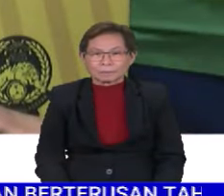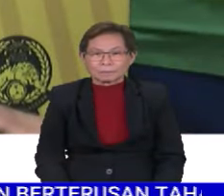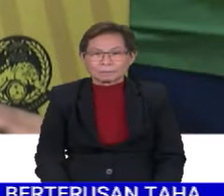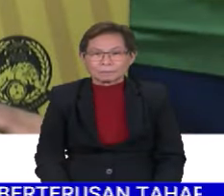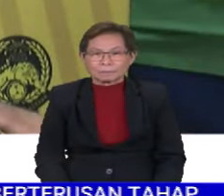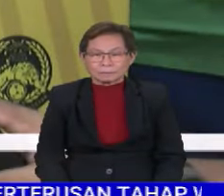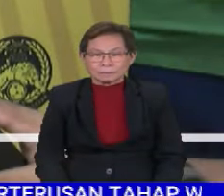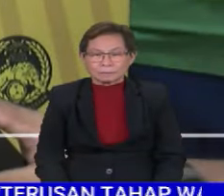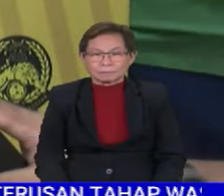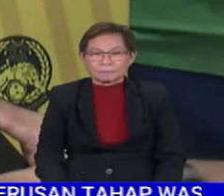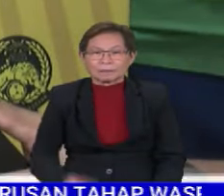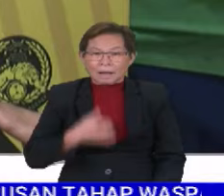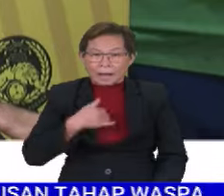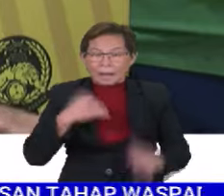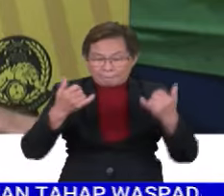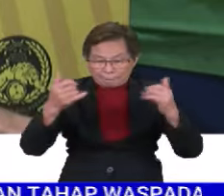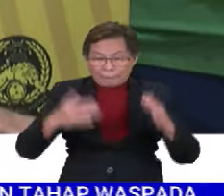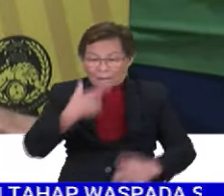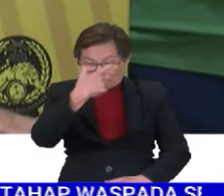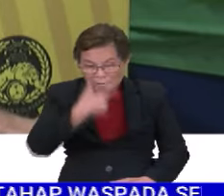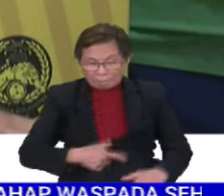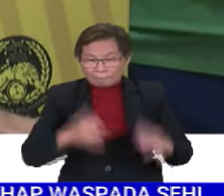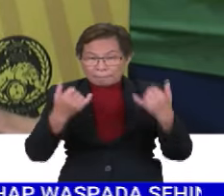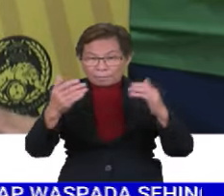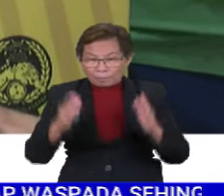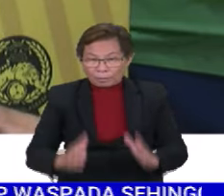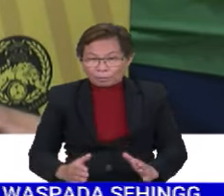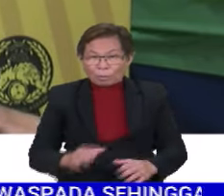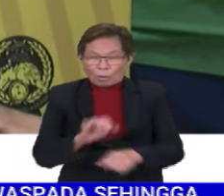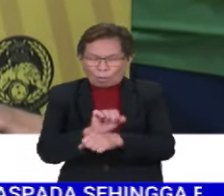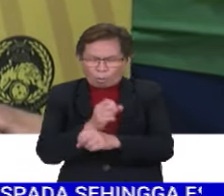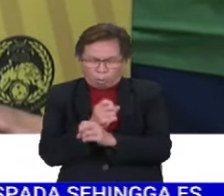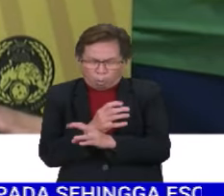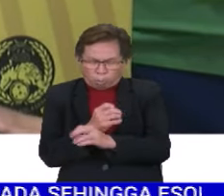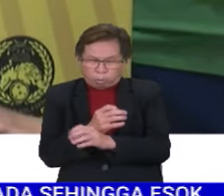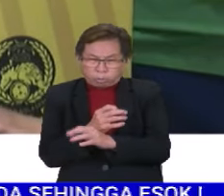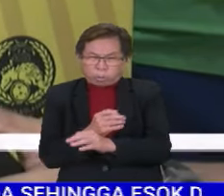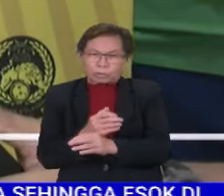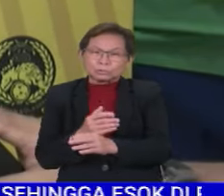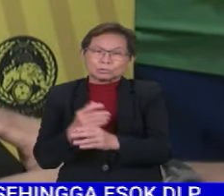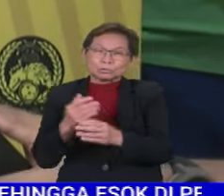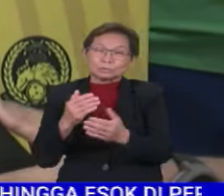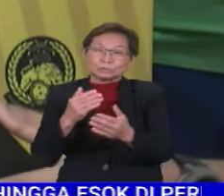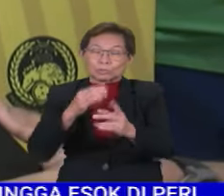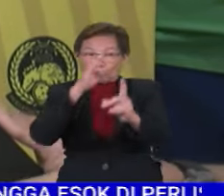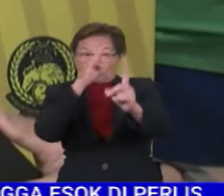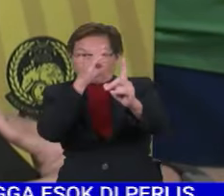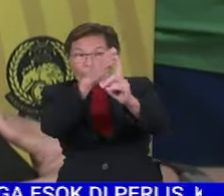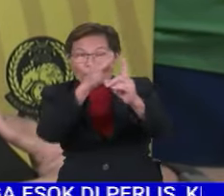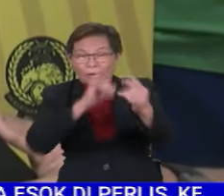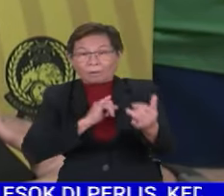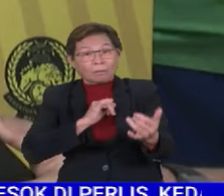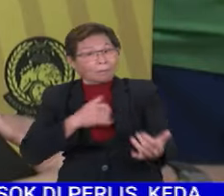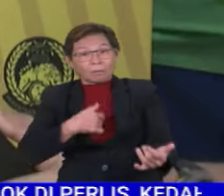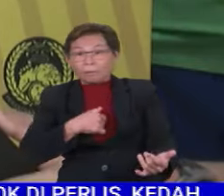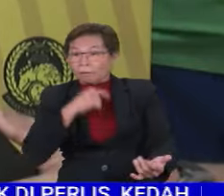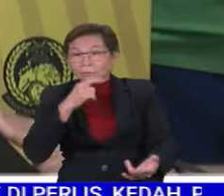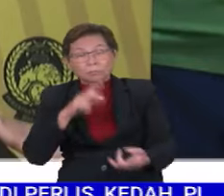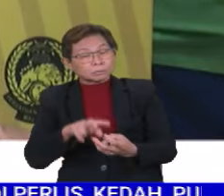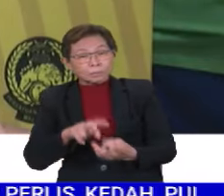As a football player, I work. All the football players work very hard to be here, so I'm not surprised